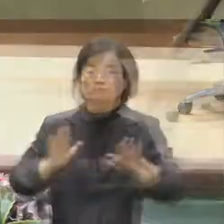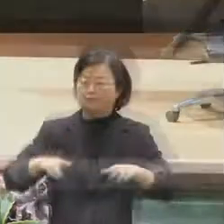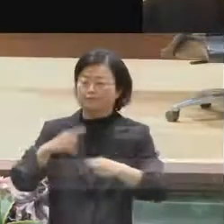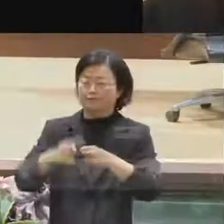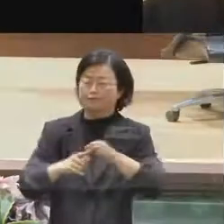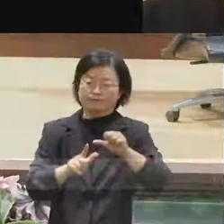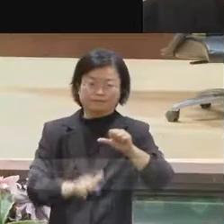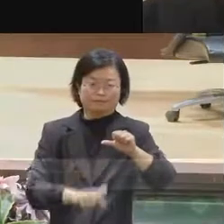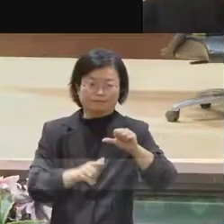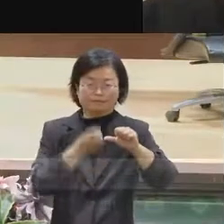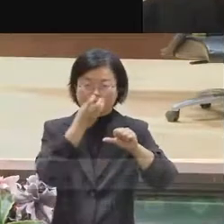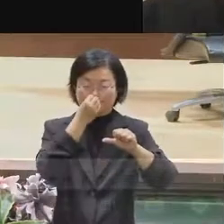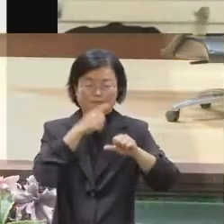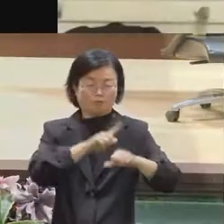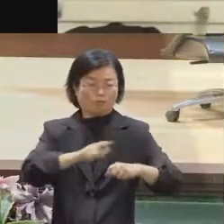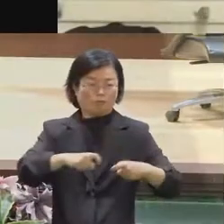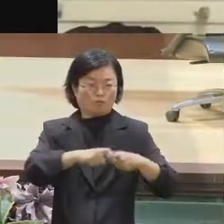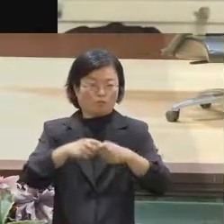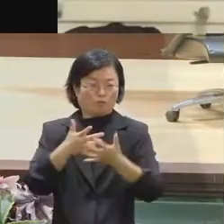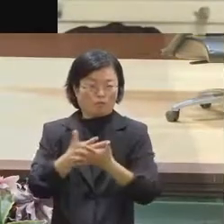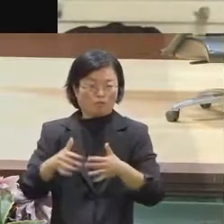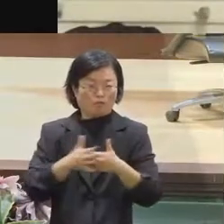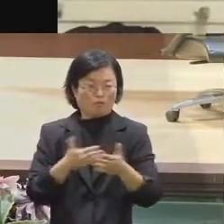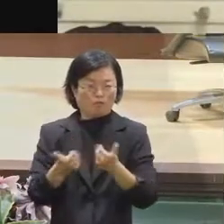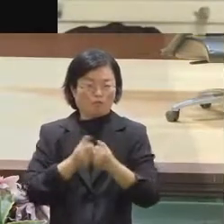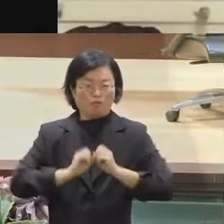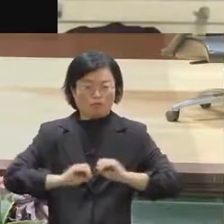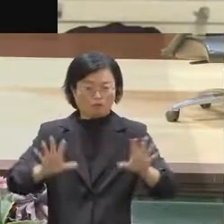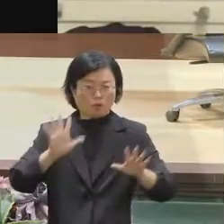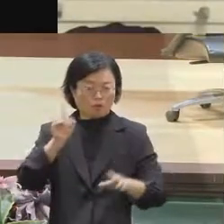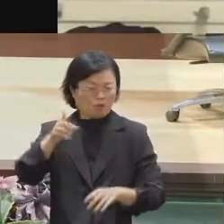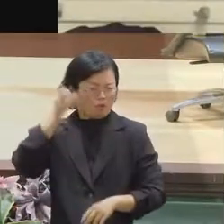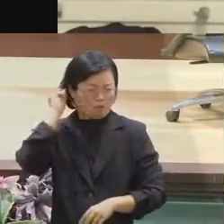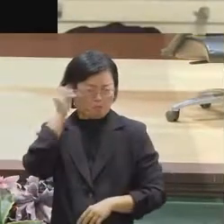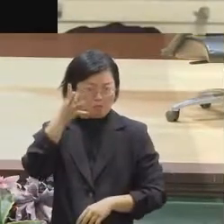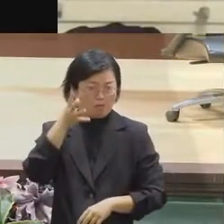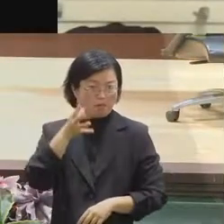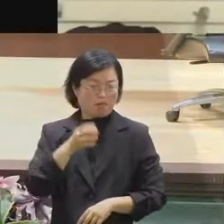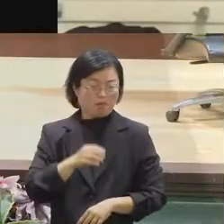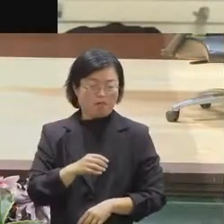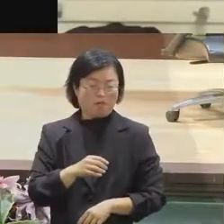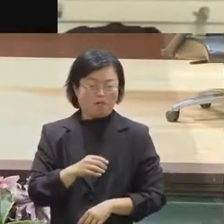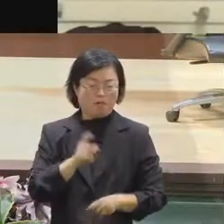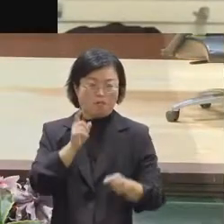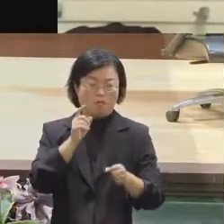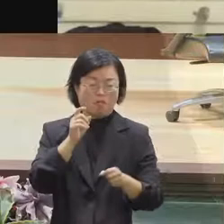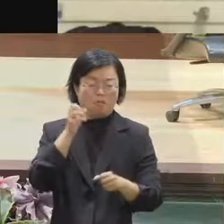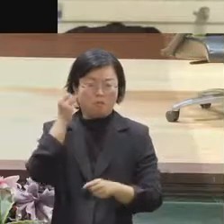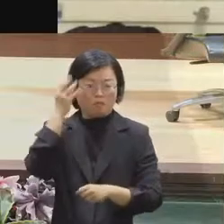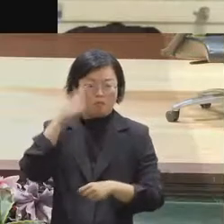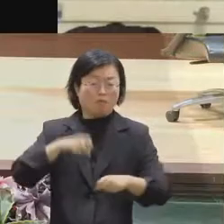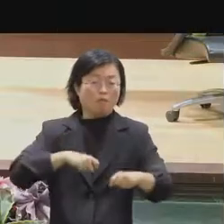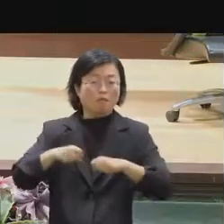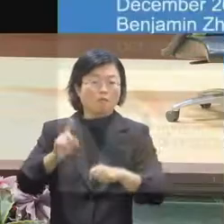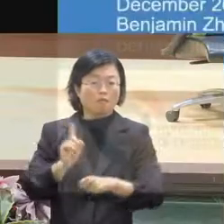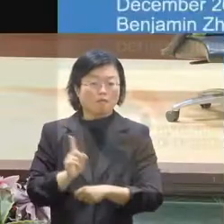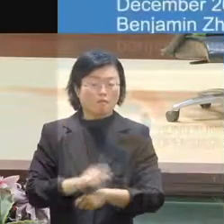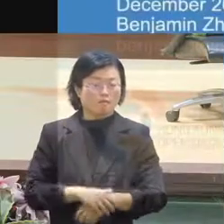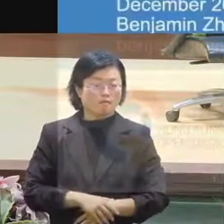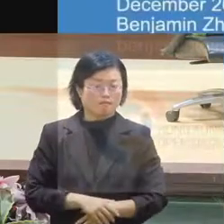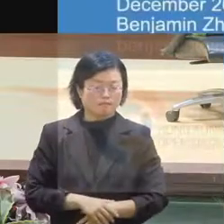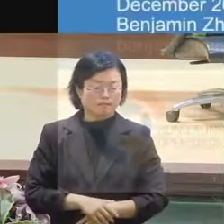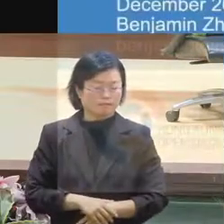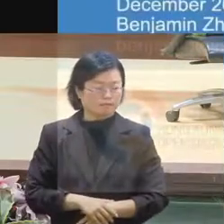呢，我们香港互联网协会发布了一个全新的project， 叫做 Hong Kong Open Data Index，